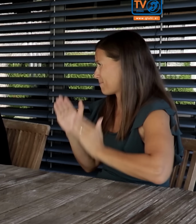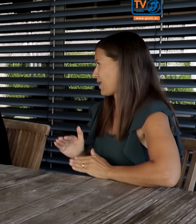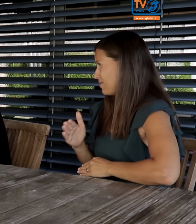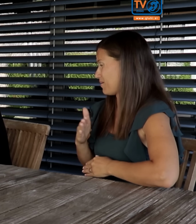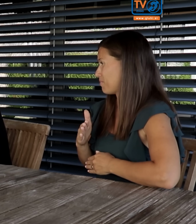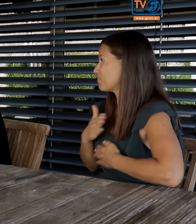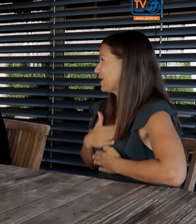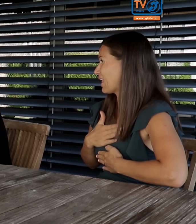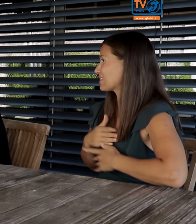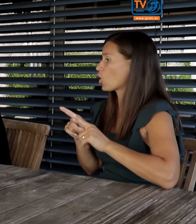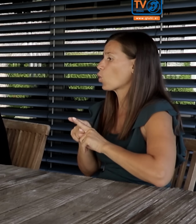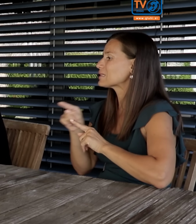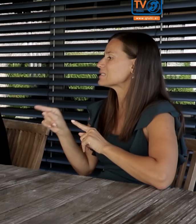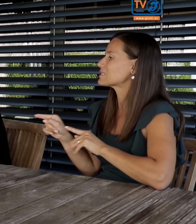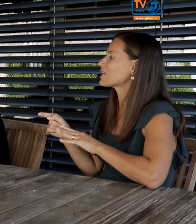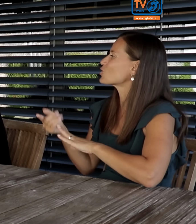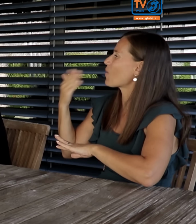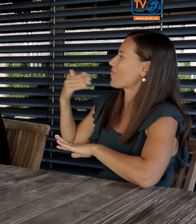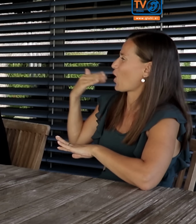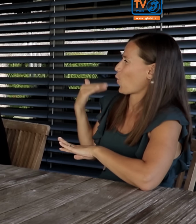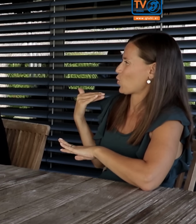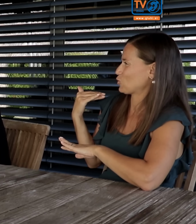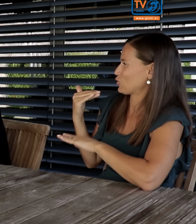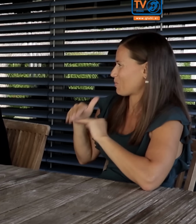tiste, ki so bile nekoč prijetne.